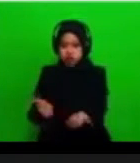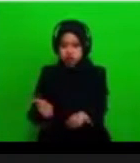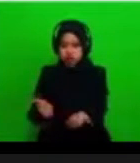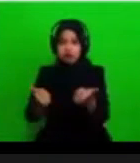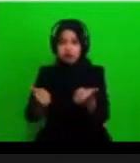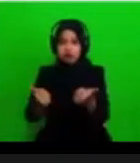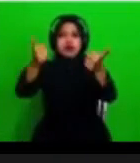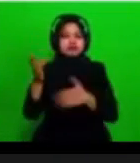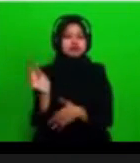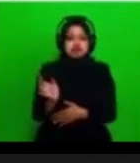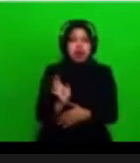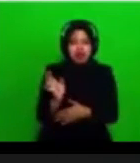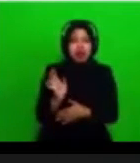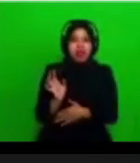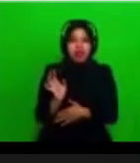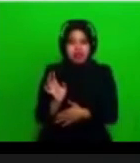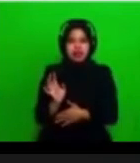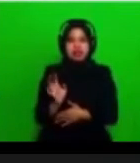sehingga